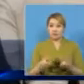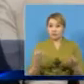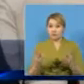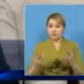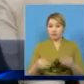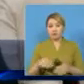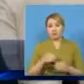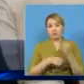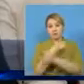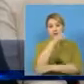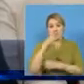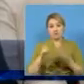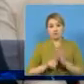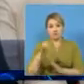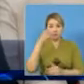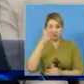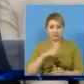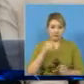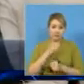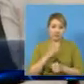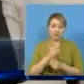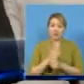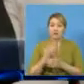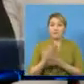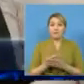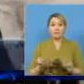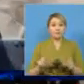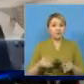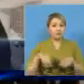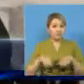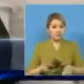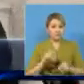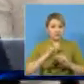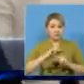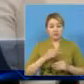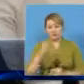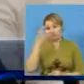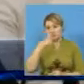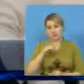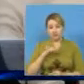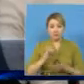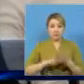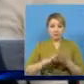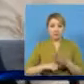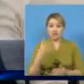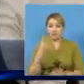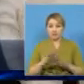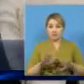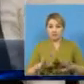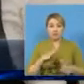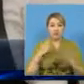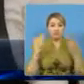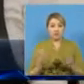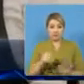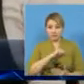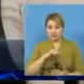необходимое оборудование для запуска своего небольшого дела. Почему я решила работать на себя? По причине того, что у меня четверо детей. Сейчас